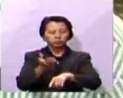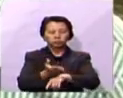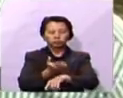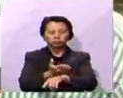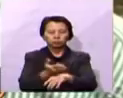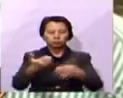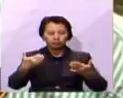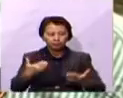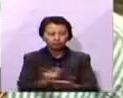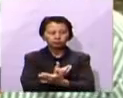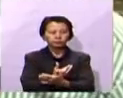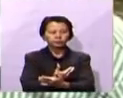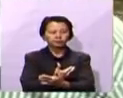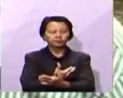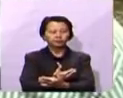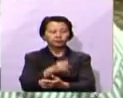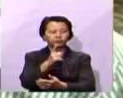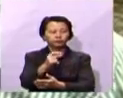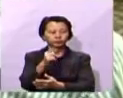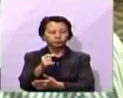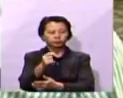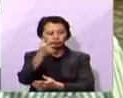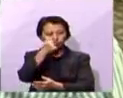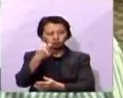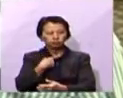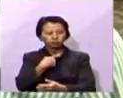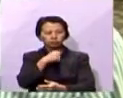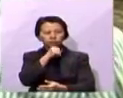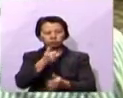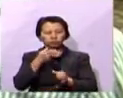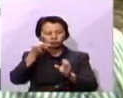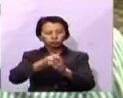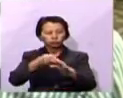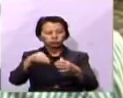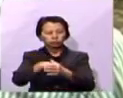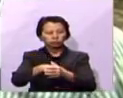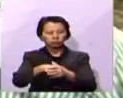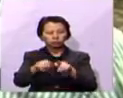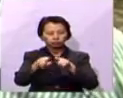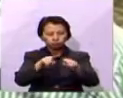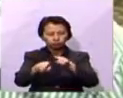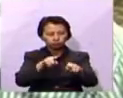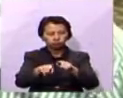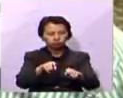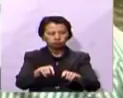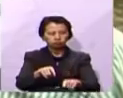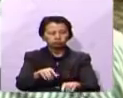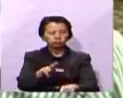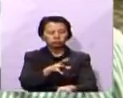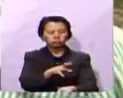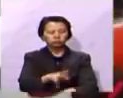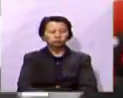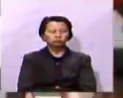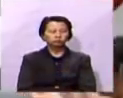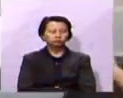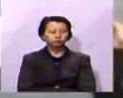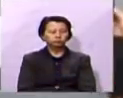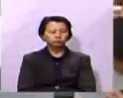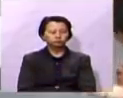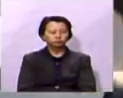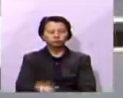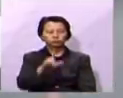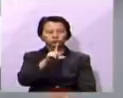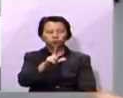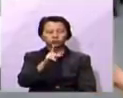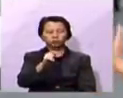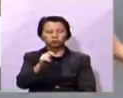KOMs, who's had mechanicals. So if there was race radios in the car, that would help. and some live TV footage.